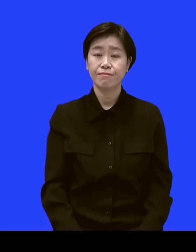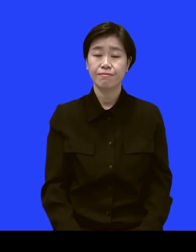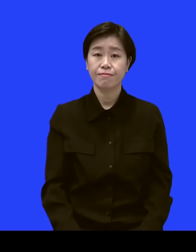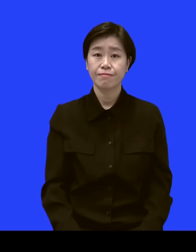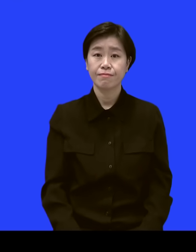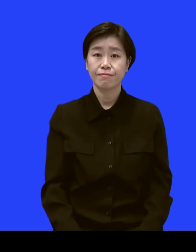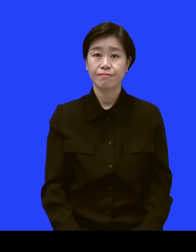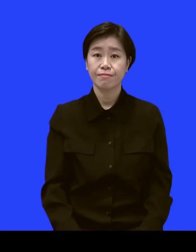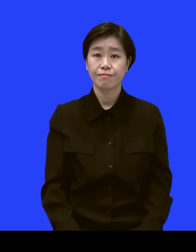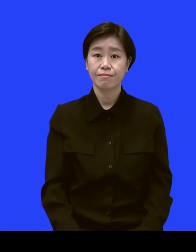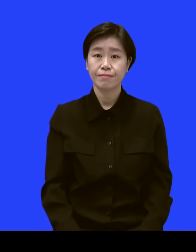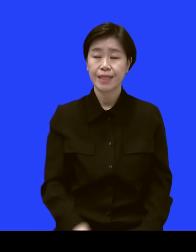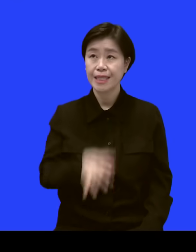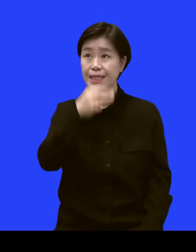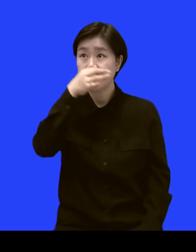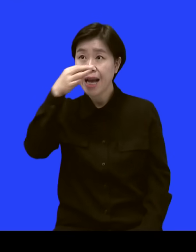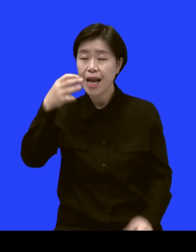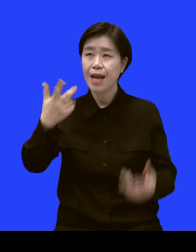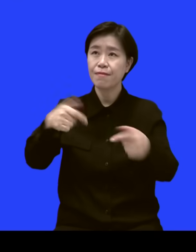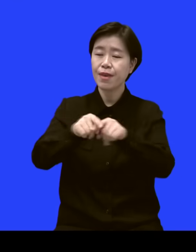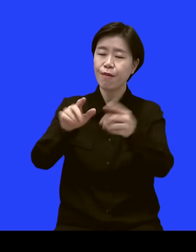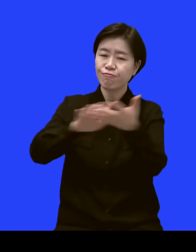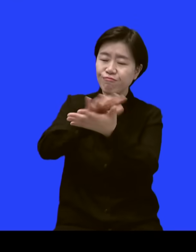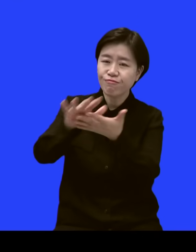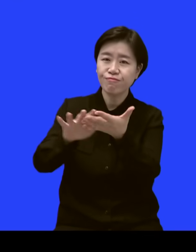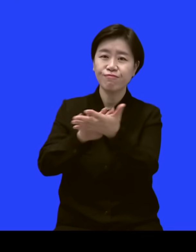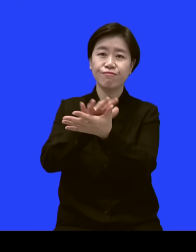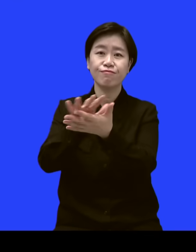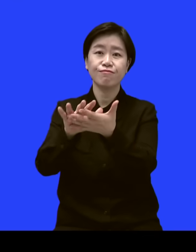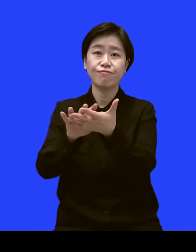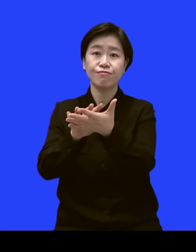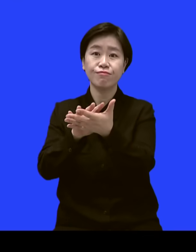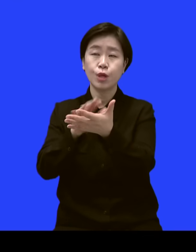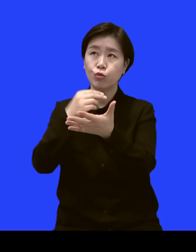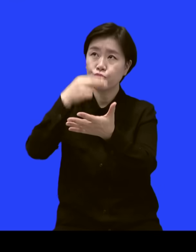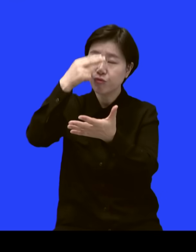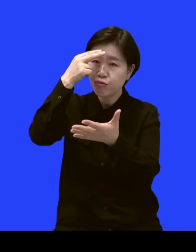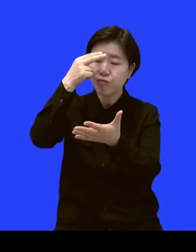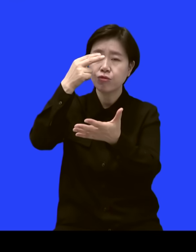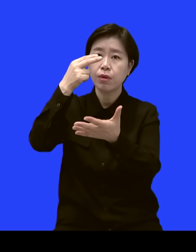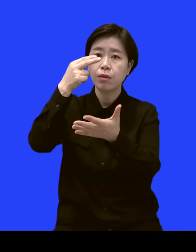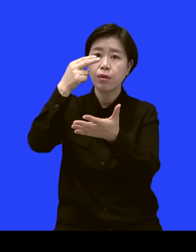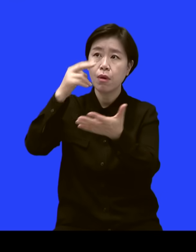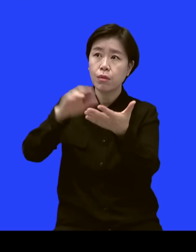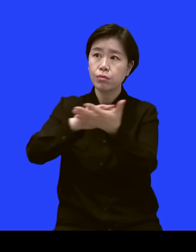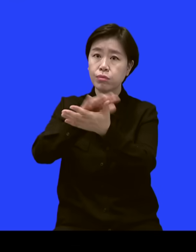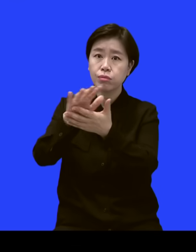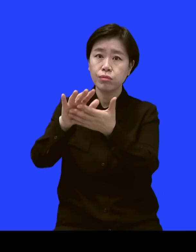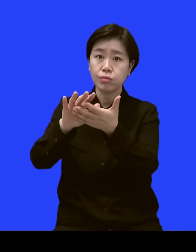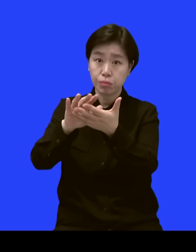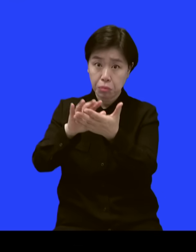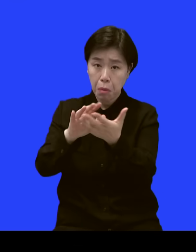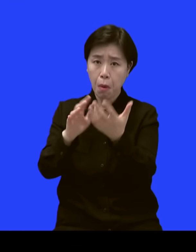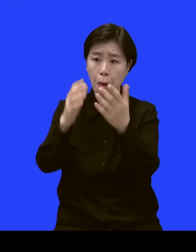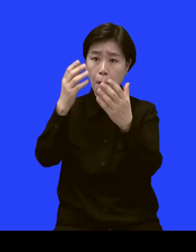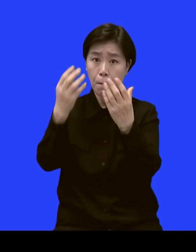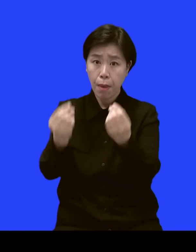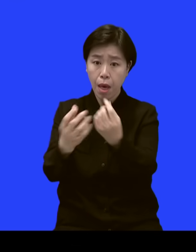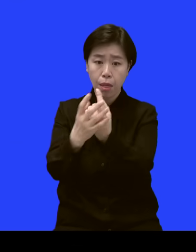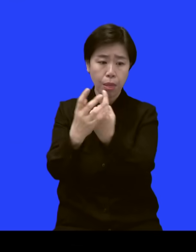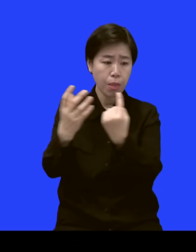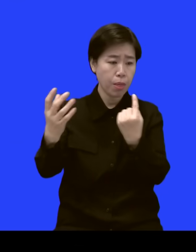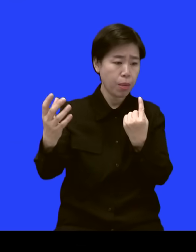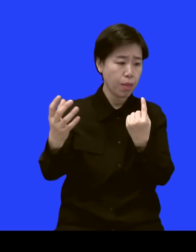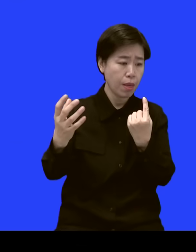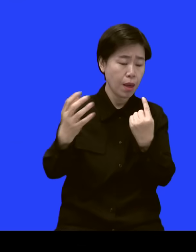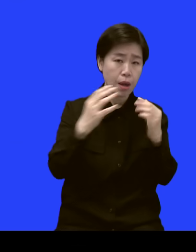그런데 신나게 뭐 술 먹고 재밌게 놀고, 그런데 이제 집에 가는 길에는 항상 제가 되게 힘들었던 것